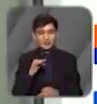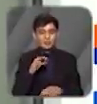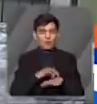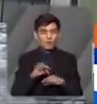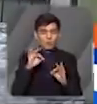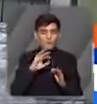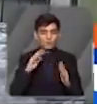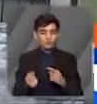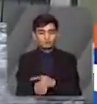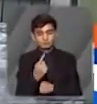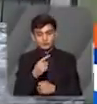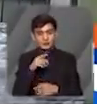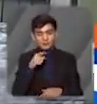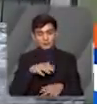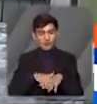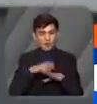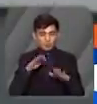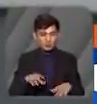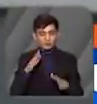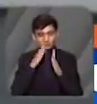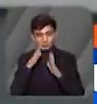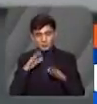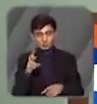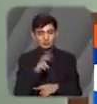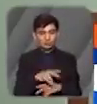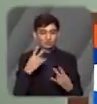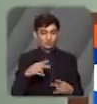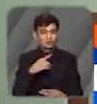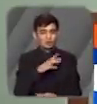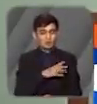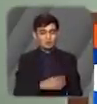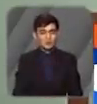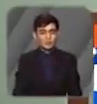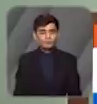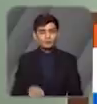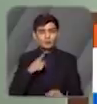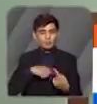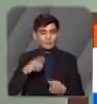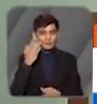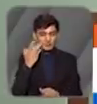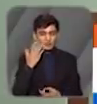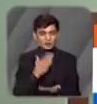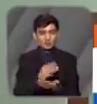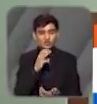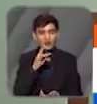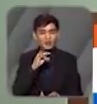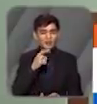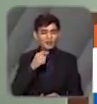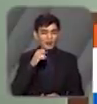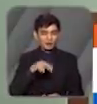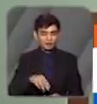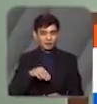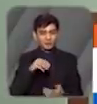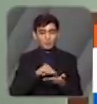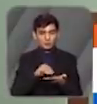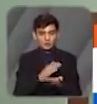белгілері байқалса қоғамдық орындарға мешітке бармауға кеңес берді. Біз әрқашан шариғатымызда айтылғандай